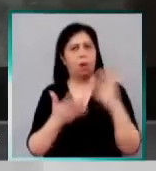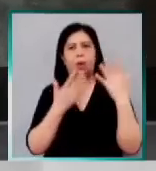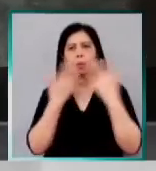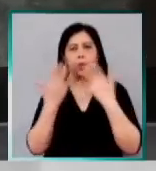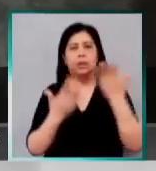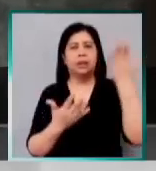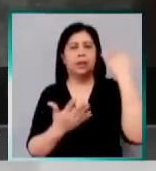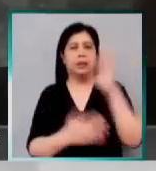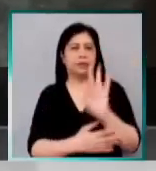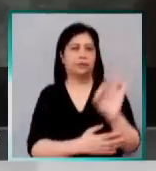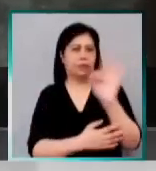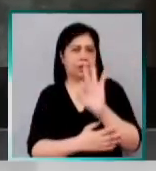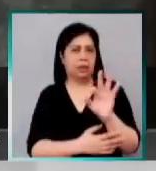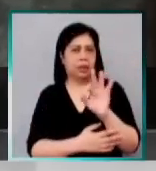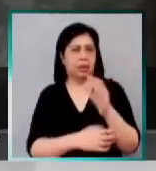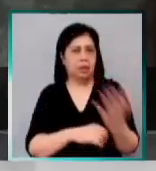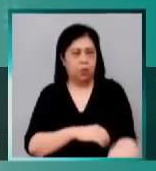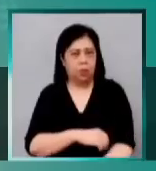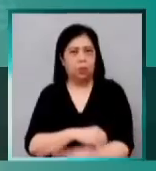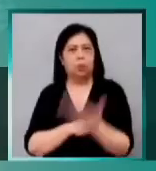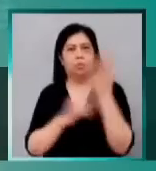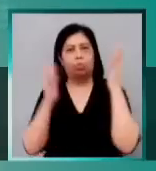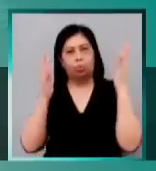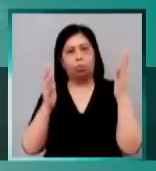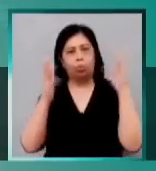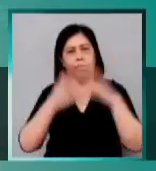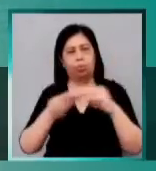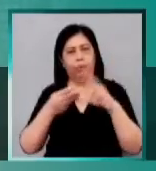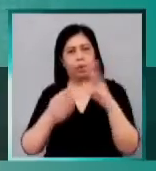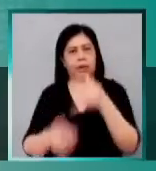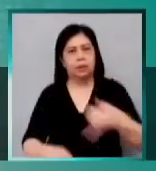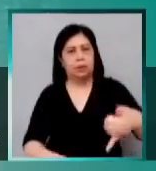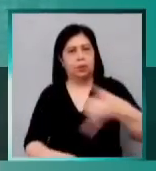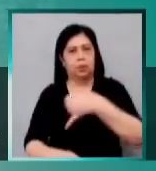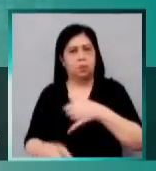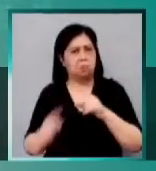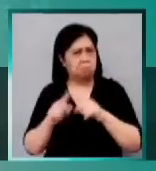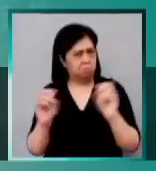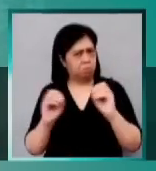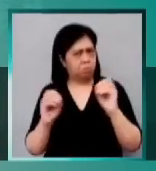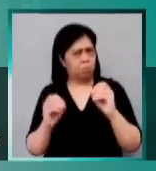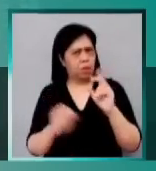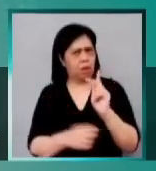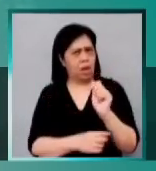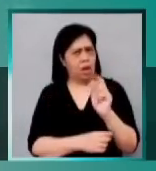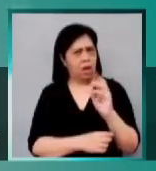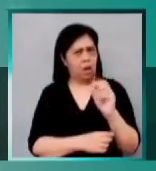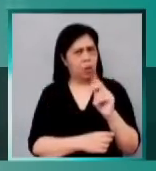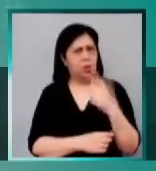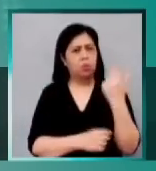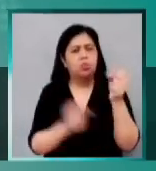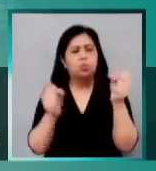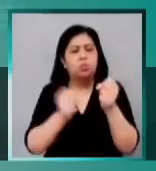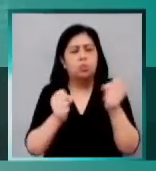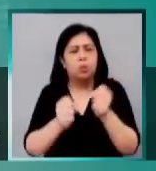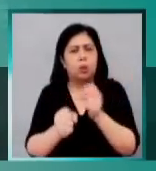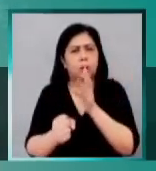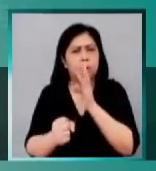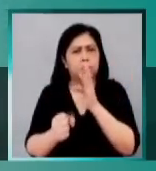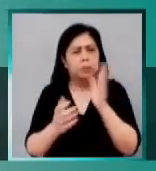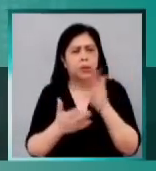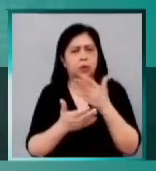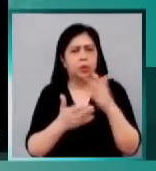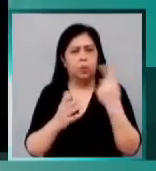Biyernes at inumaga na ang kwentuhan at inuman. Pero wala raw karaoke kundi maliit na speaker lang. Hindi din